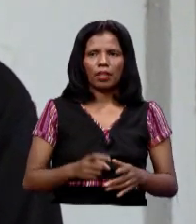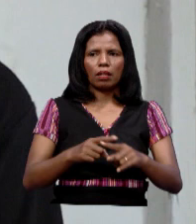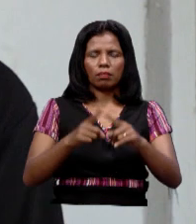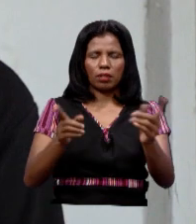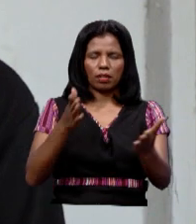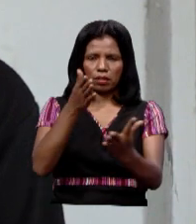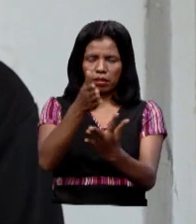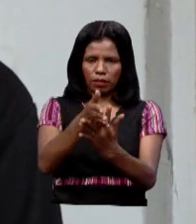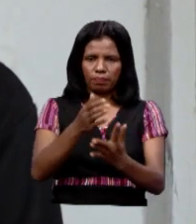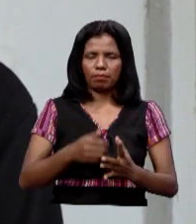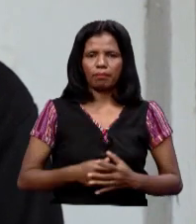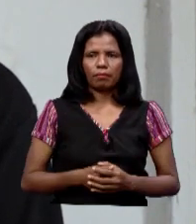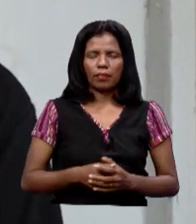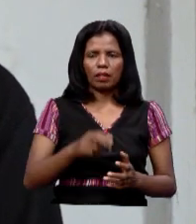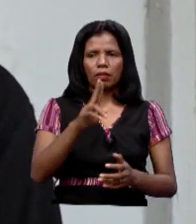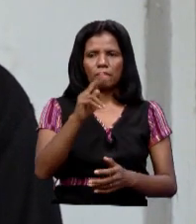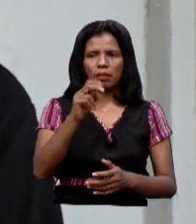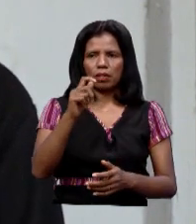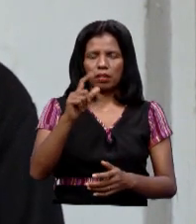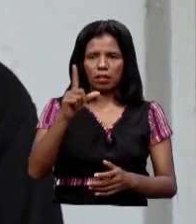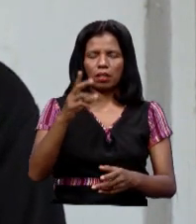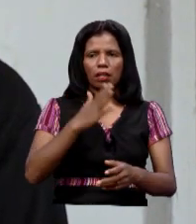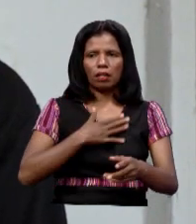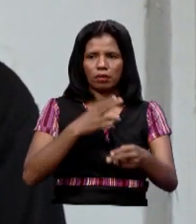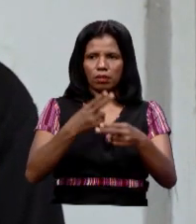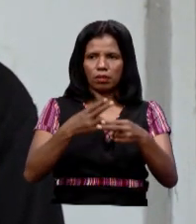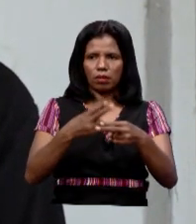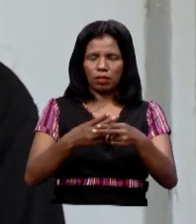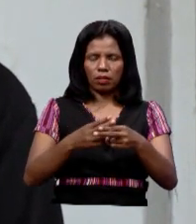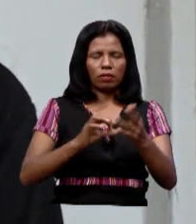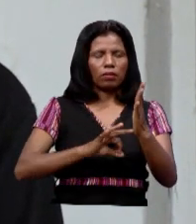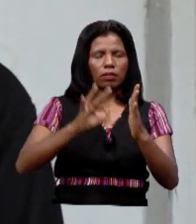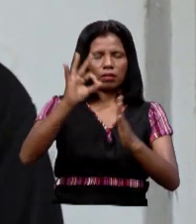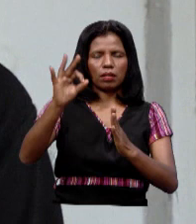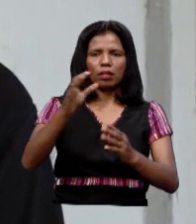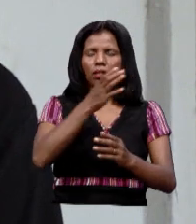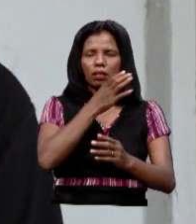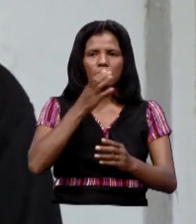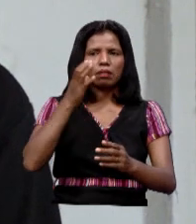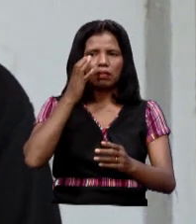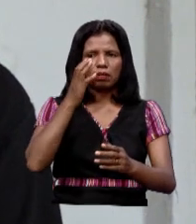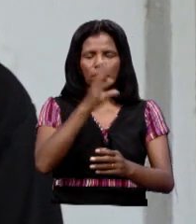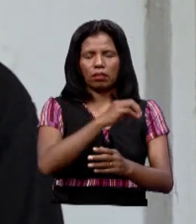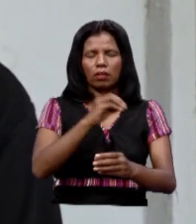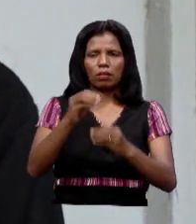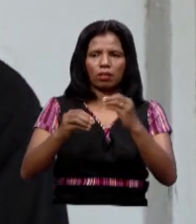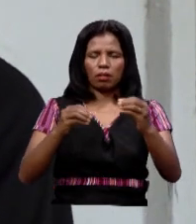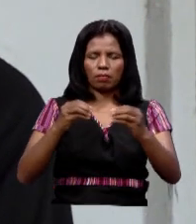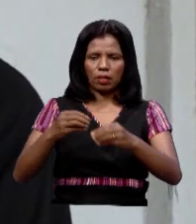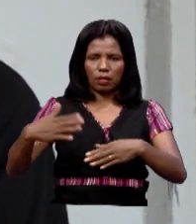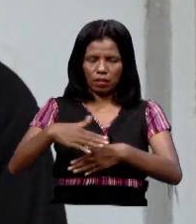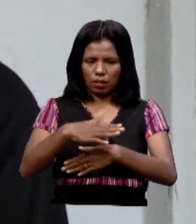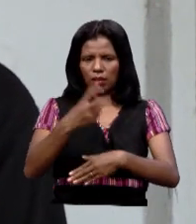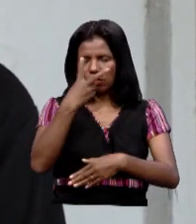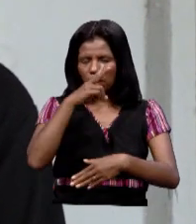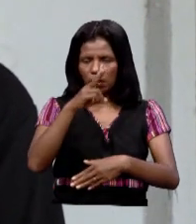tama ini hotel ni, hana nara muni ya, fakultas agrikultur departemen tu agropecuaria. Ni betama ni